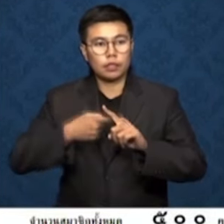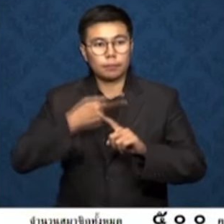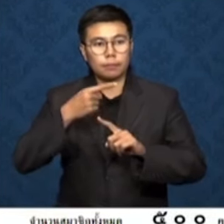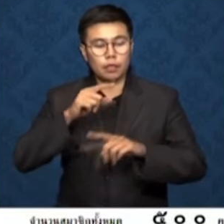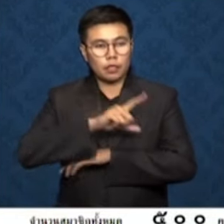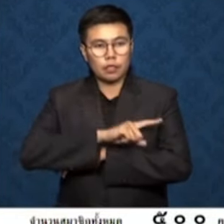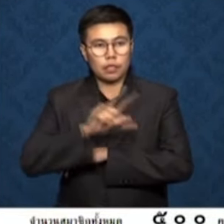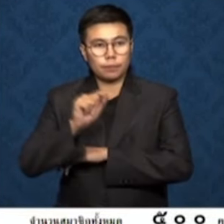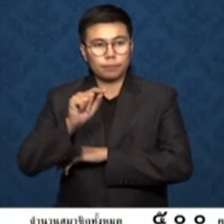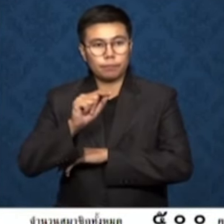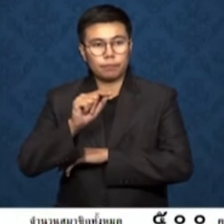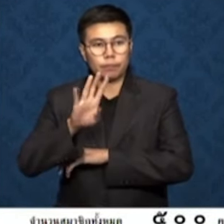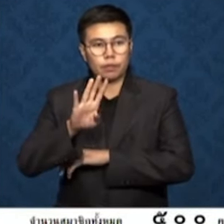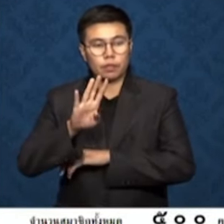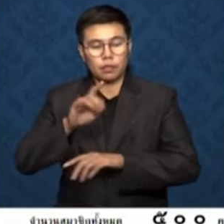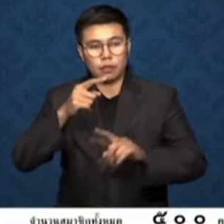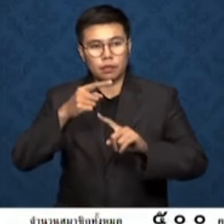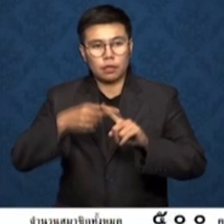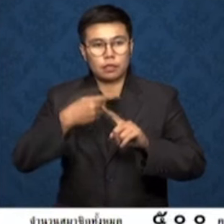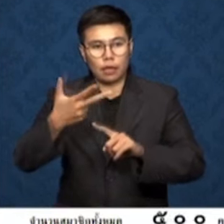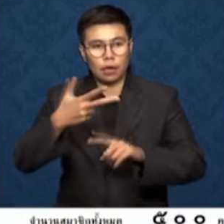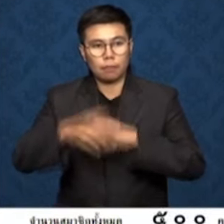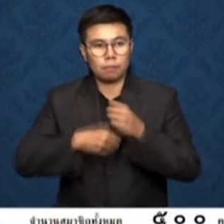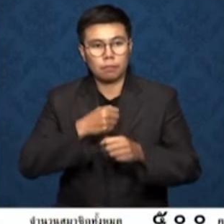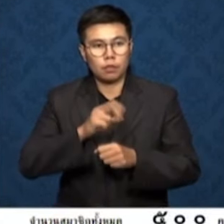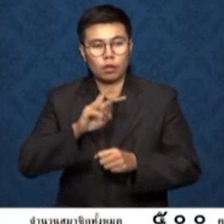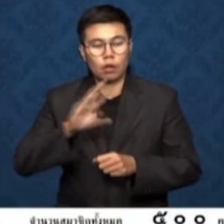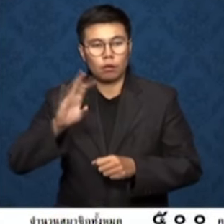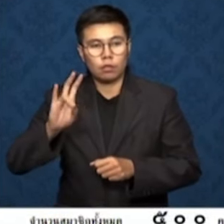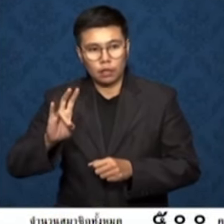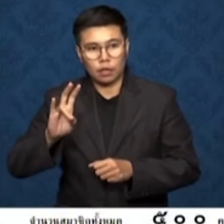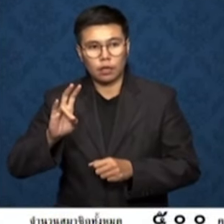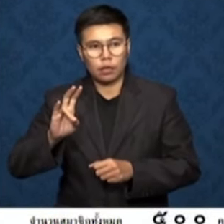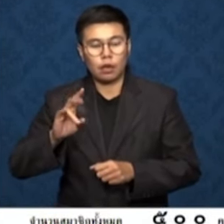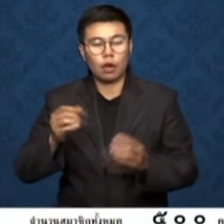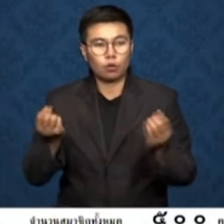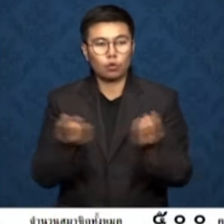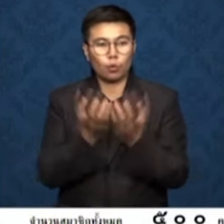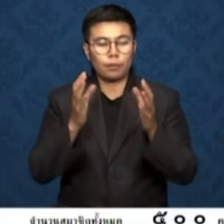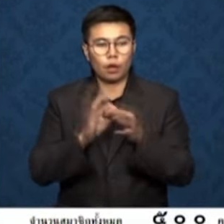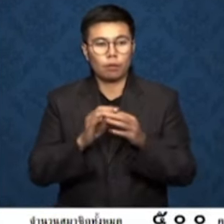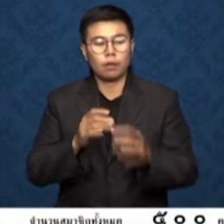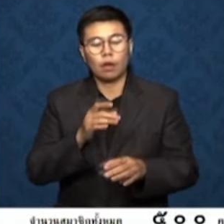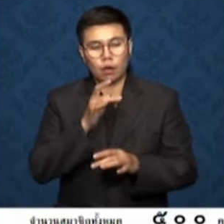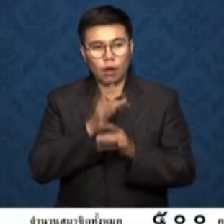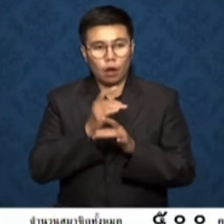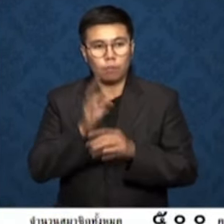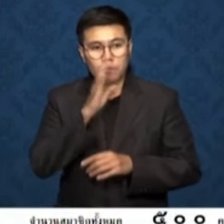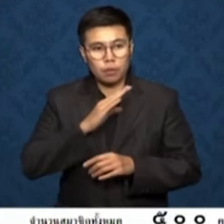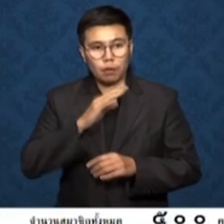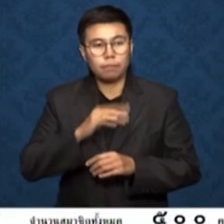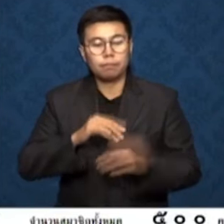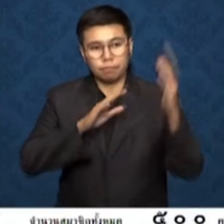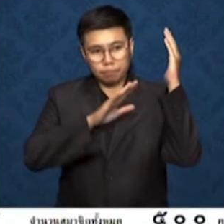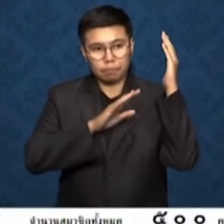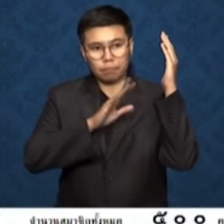2567ได้มีคณะเครือข่ายป้องกันและลดผลกระทบจากเครื่องดื่มแอลกอฮอล์ภาคใต้ตอนล่าง